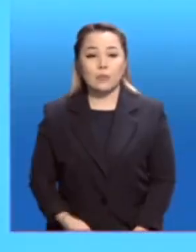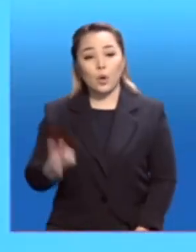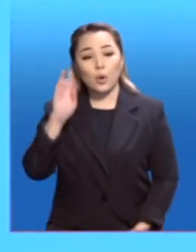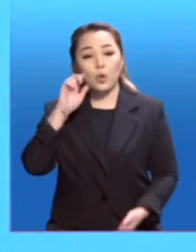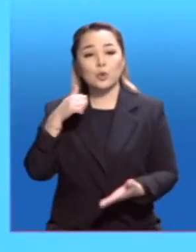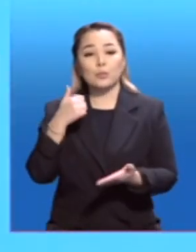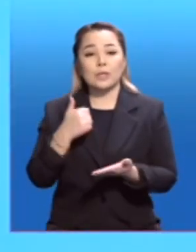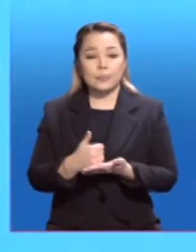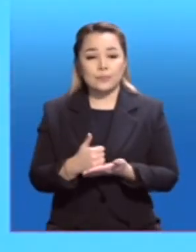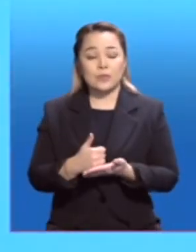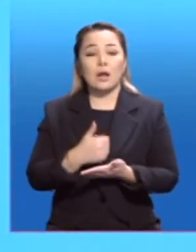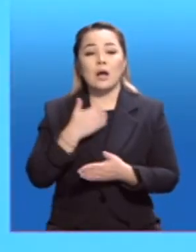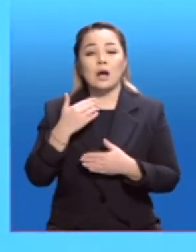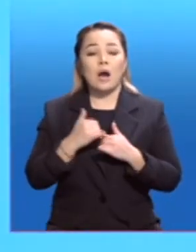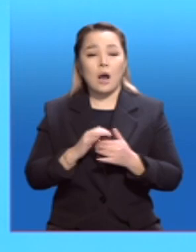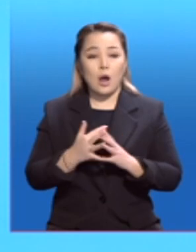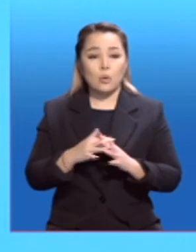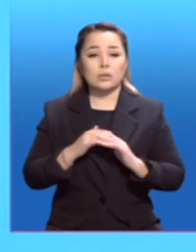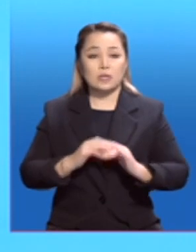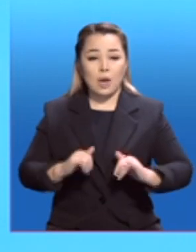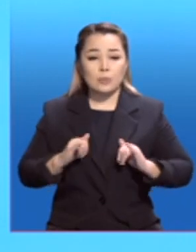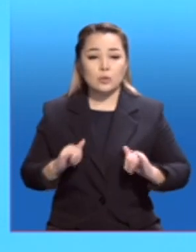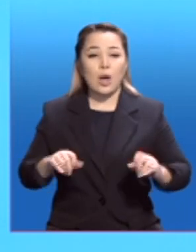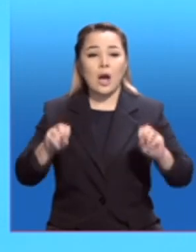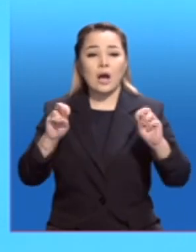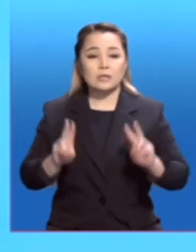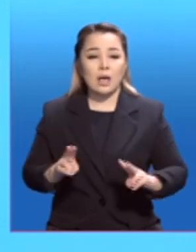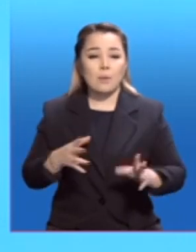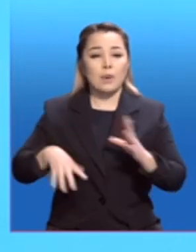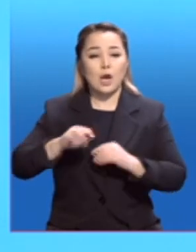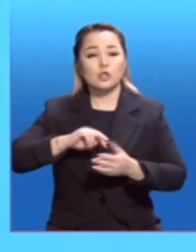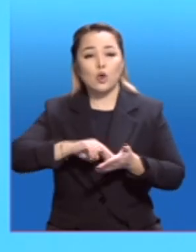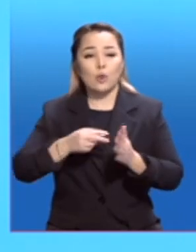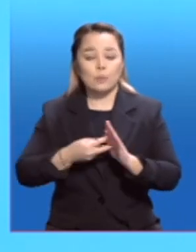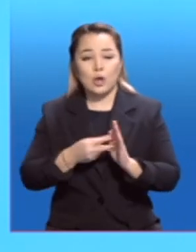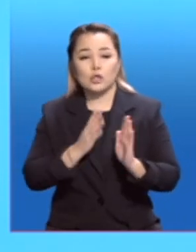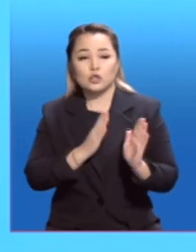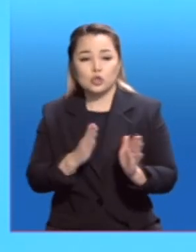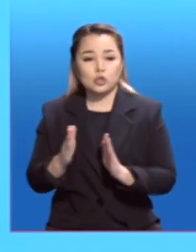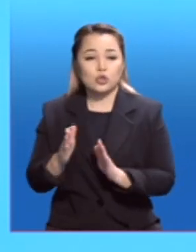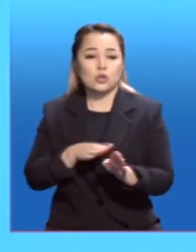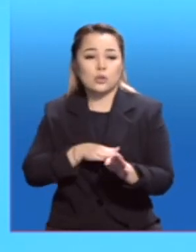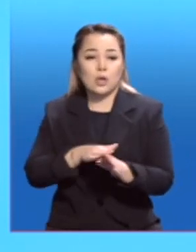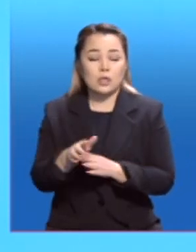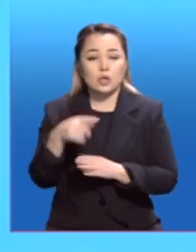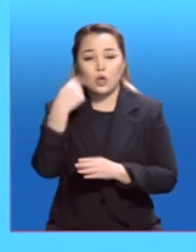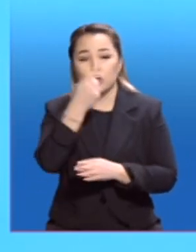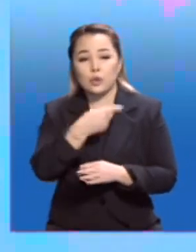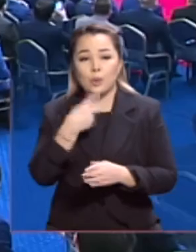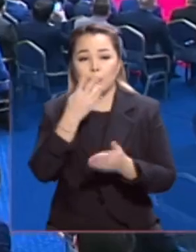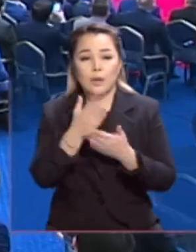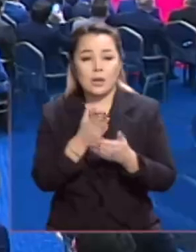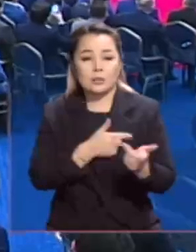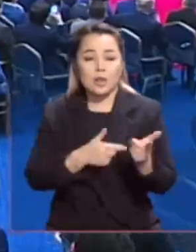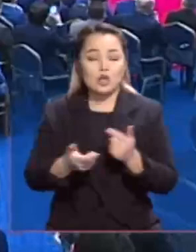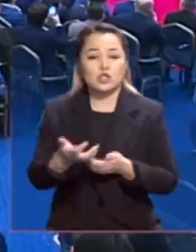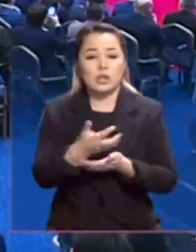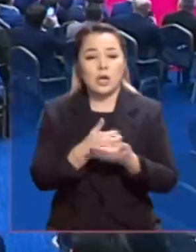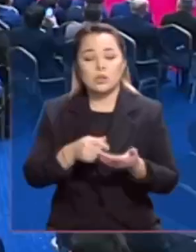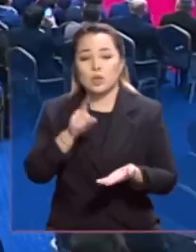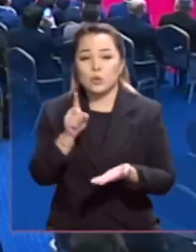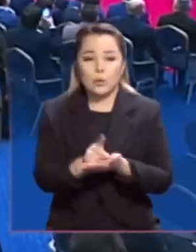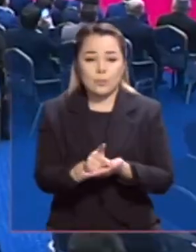Үкімет ауылды дамытуға арналған барлық жобаны жүйелі түрде реттеп жинақтауға тиіс. Содан